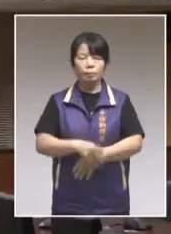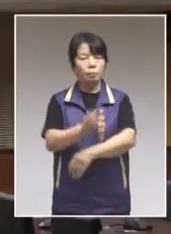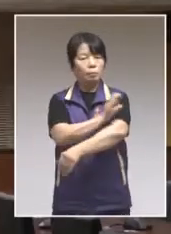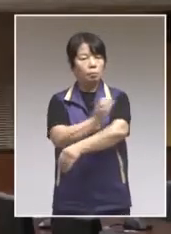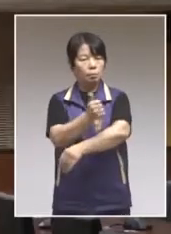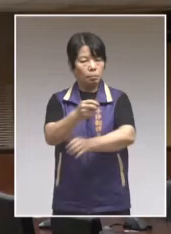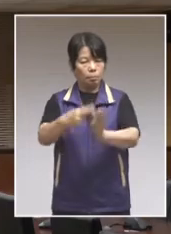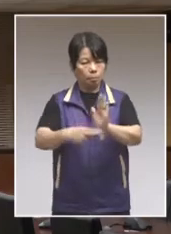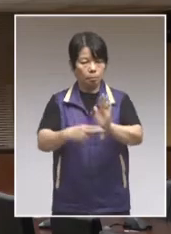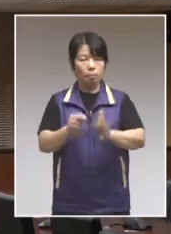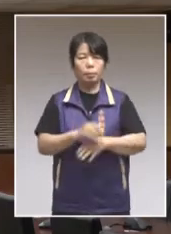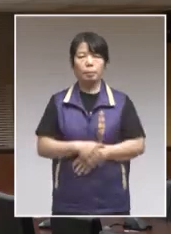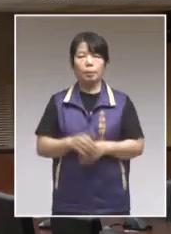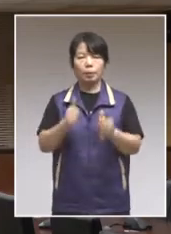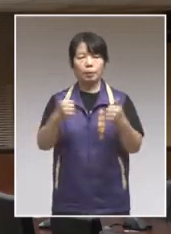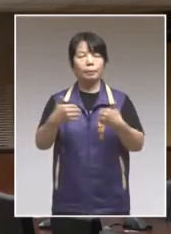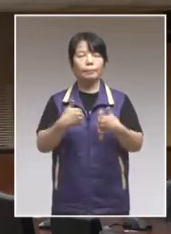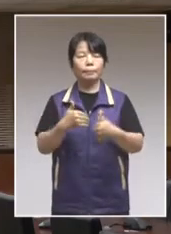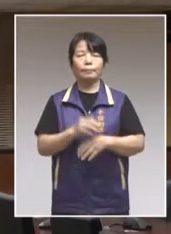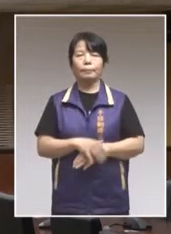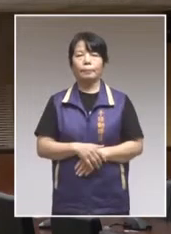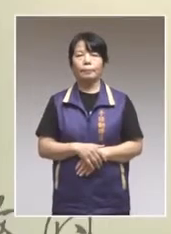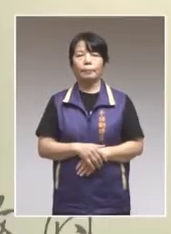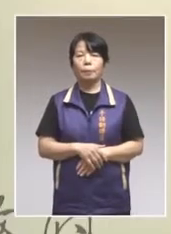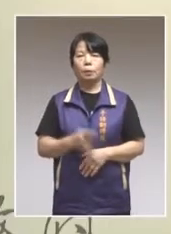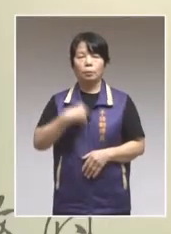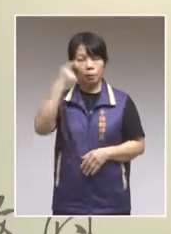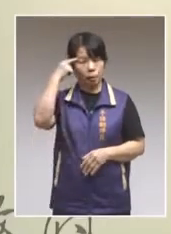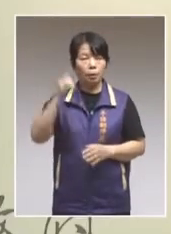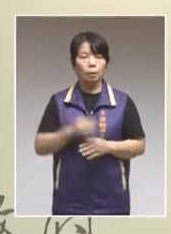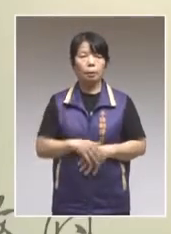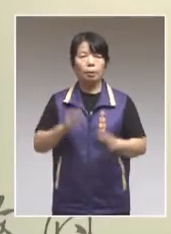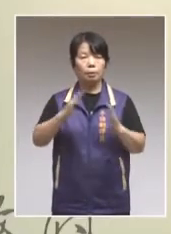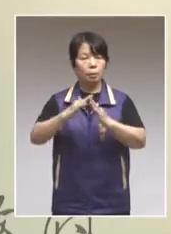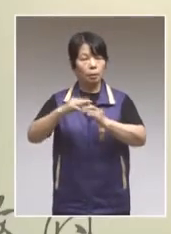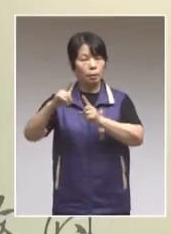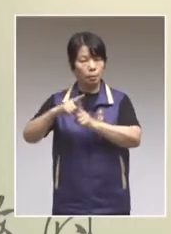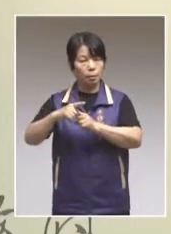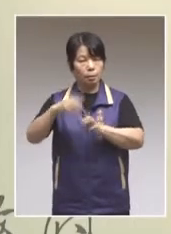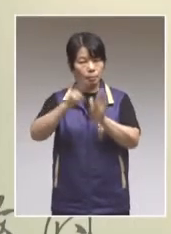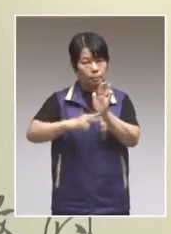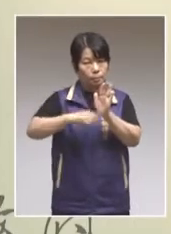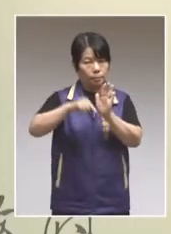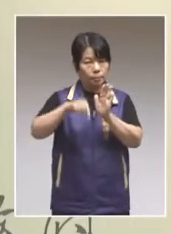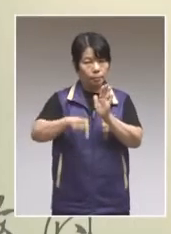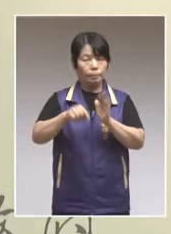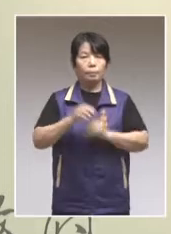明。 是，谢谢提问。那我想从这样的叙述里面哈，那我想